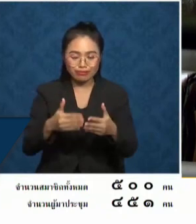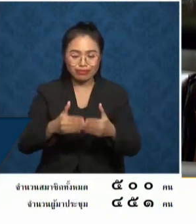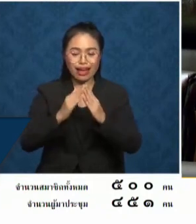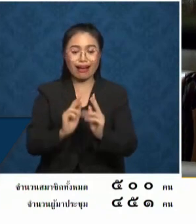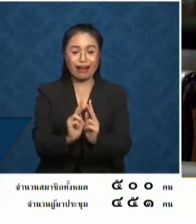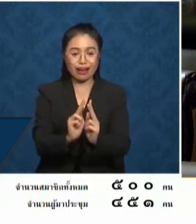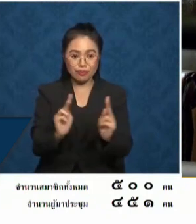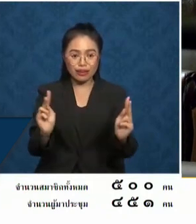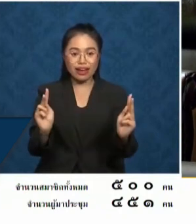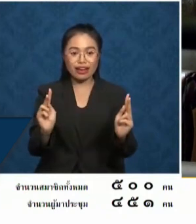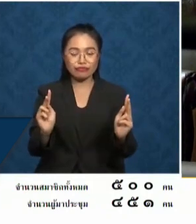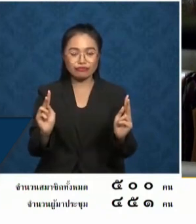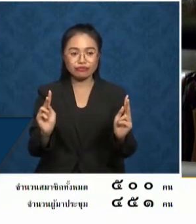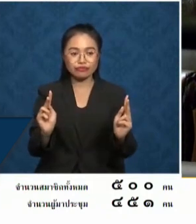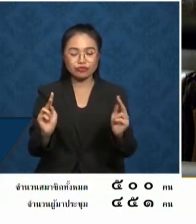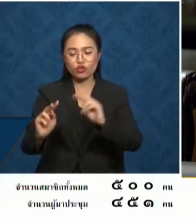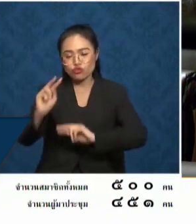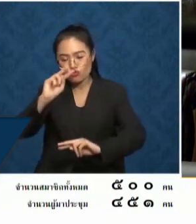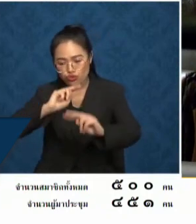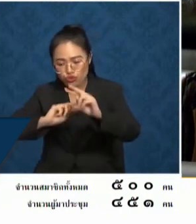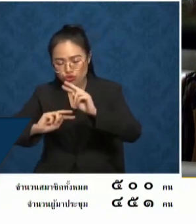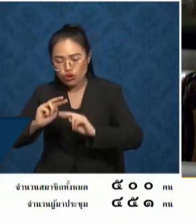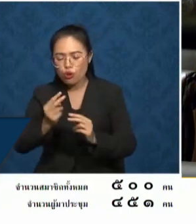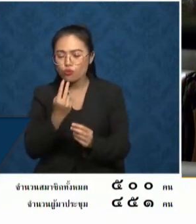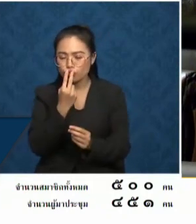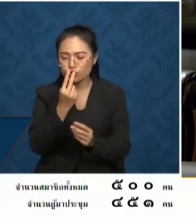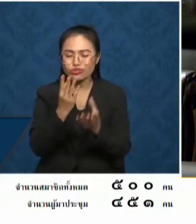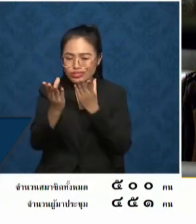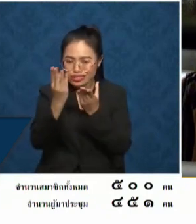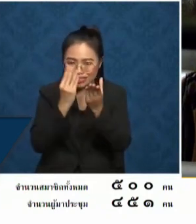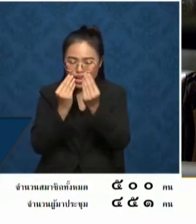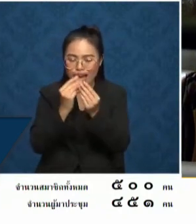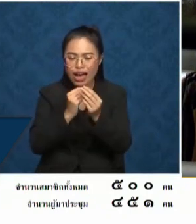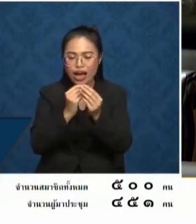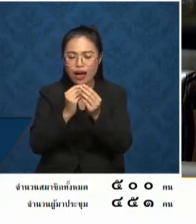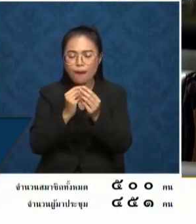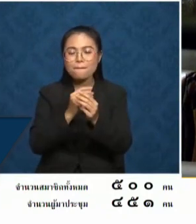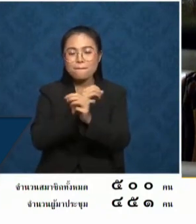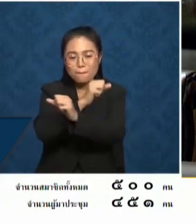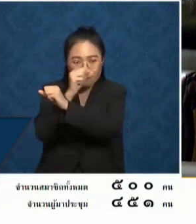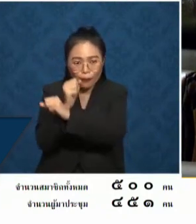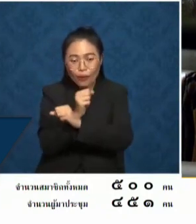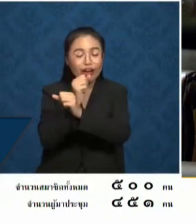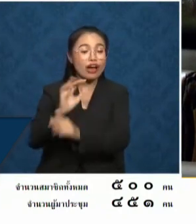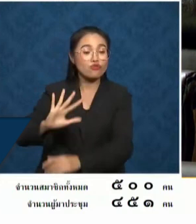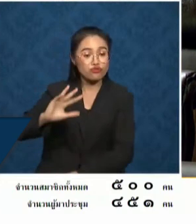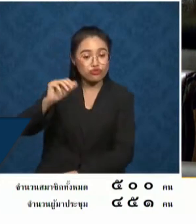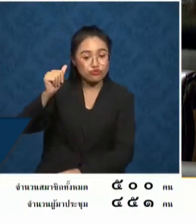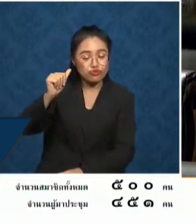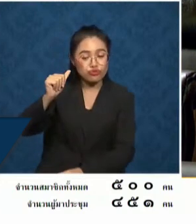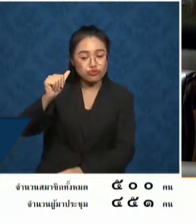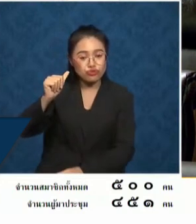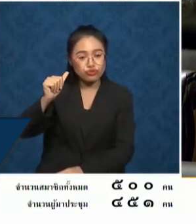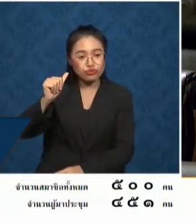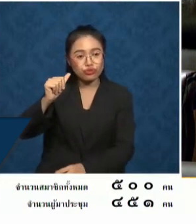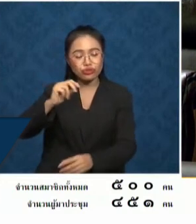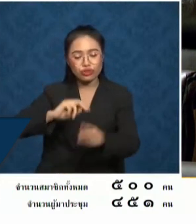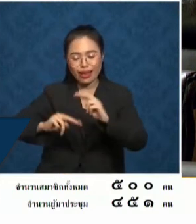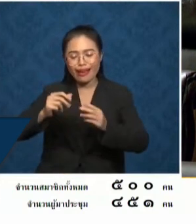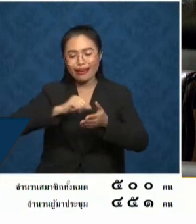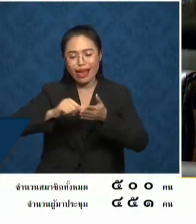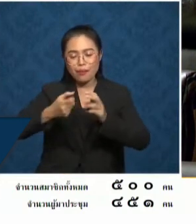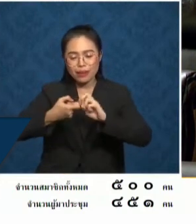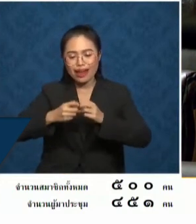กรรมาธิการวิสามัญเพื่อศึกษาและจัดทำมาตรการป้องกันแก้ไขฟื้นฟูและเยียวยาน้ำมันรั่วไหลลงสู่ทาง